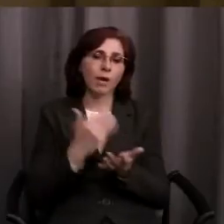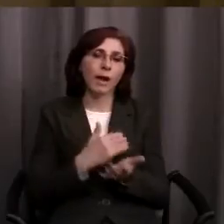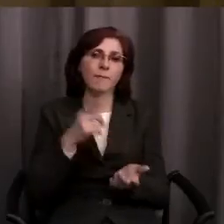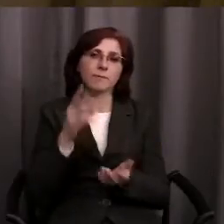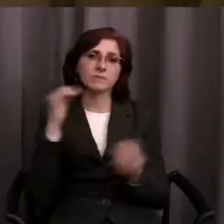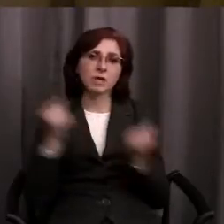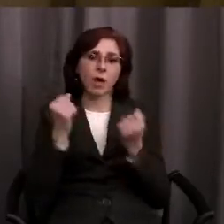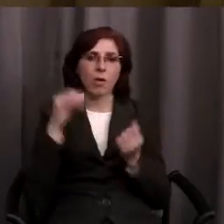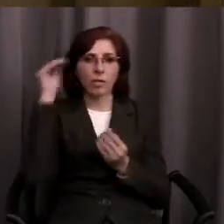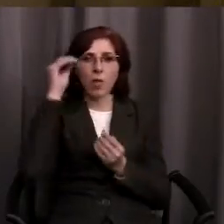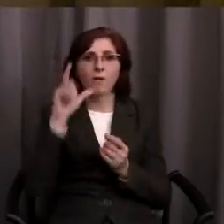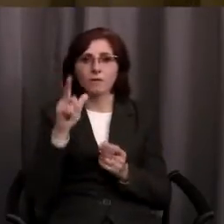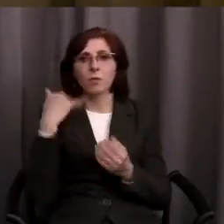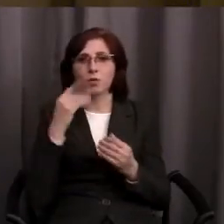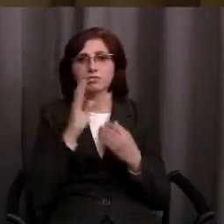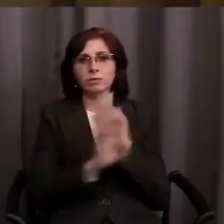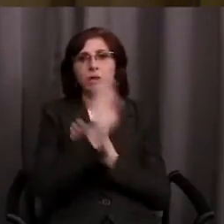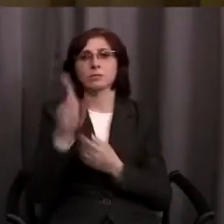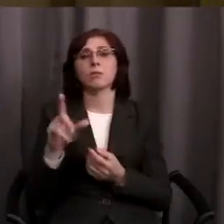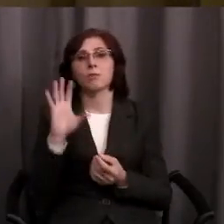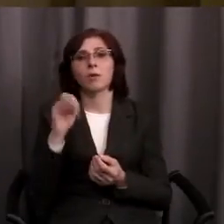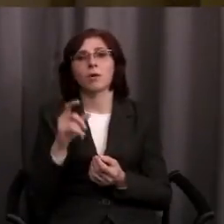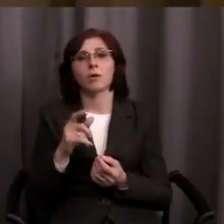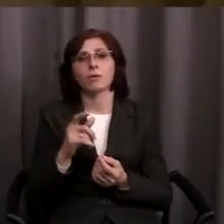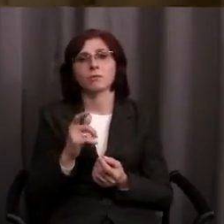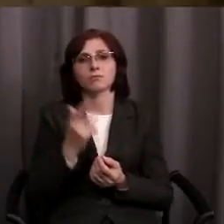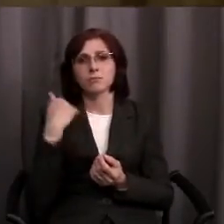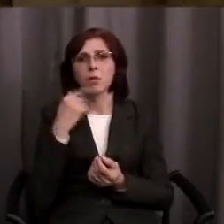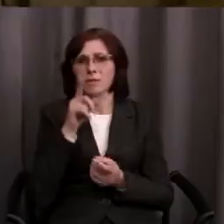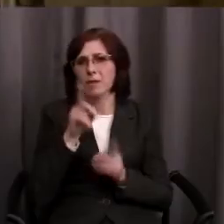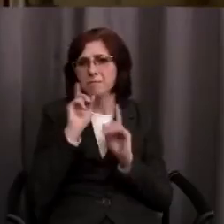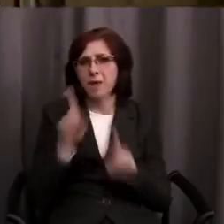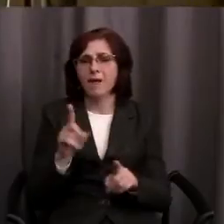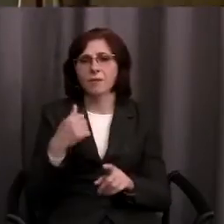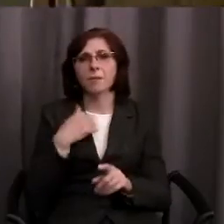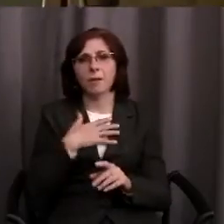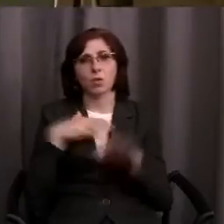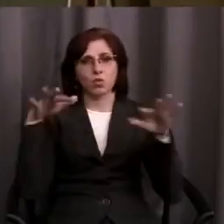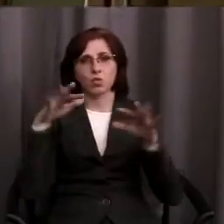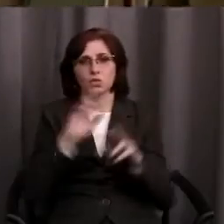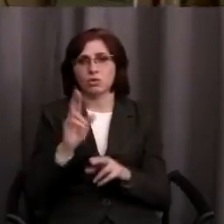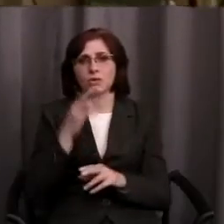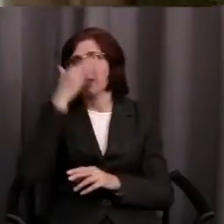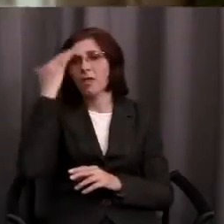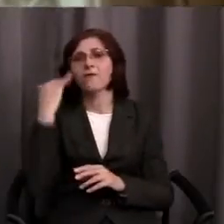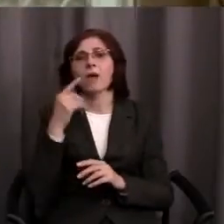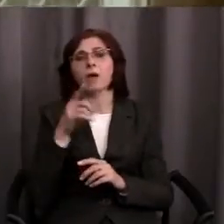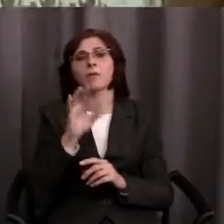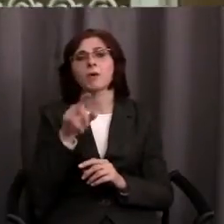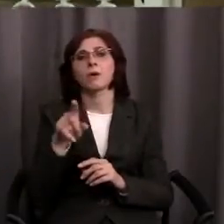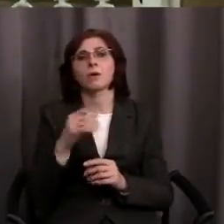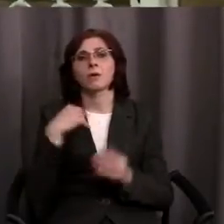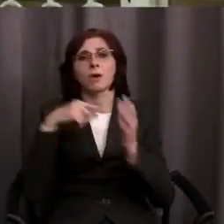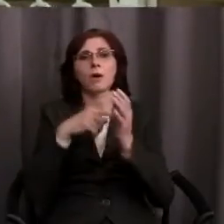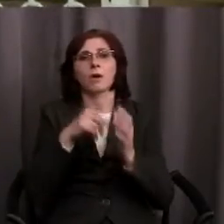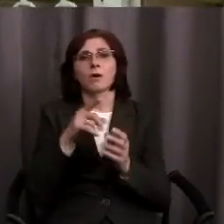i przedstawiło go, no, ponieważ tak naprawdę my dużo rzeczy nie wiemy w odniesieniu do